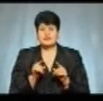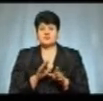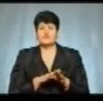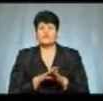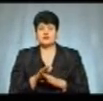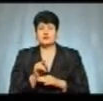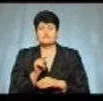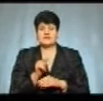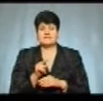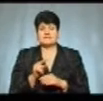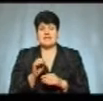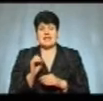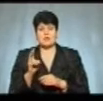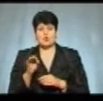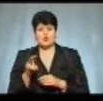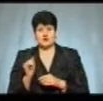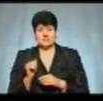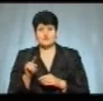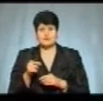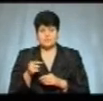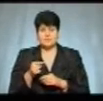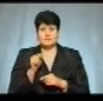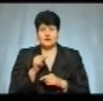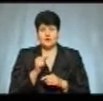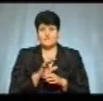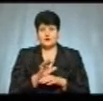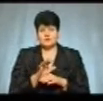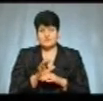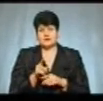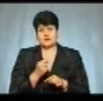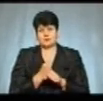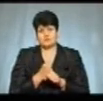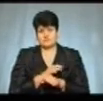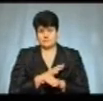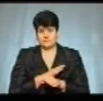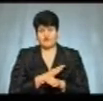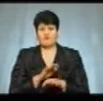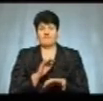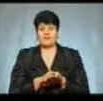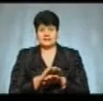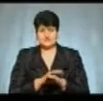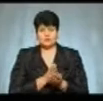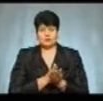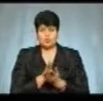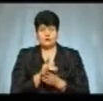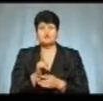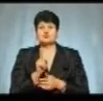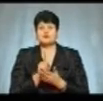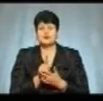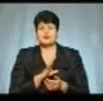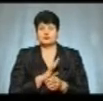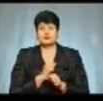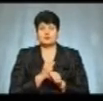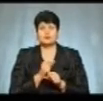виконали екологічні вимоги під час цього виробництва, яке вони здійснили. Фактично, по лінії, що вони мали робити по